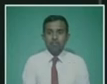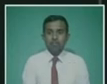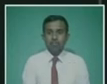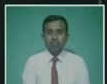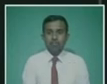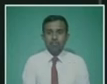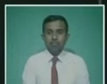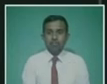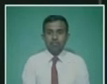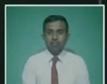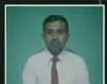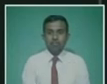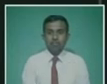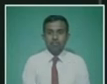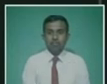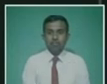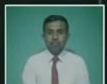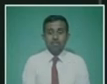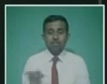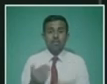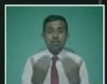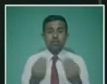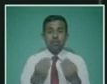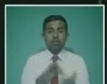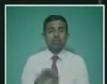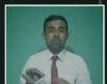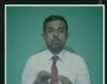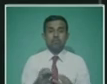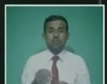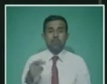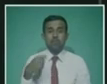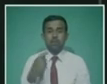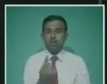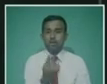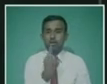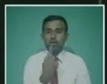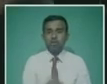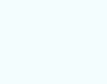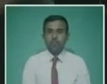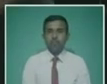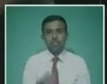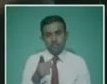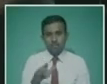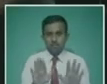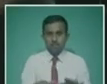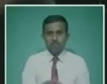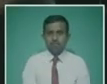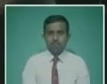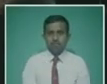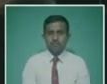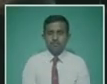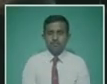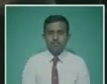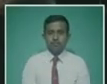තවත් මේක ඇදලා යනවා. මේක ලුන්නේ තමයි. අද අපට උපදෙස් දෙන්න ප්‍රජාතන්ත්‍රවාදයේ බණ කියන්නේ. ඔබතුමා ඉඳගන්න දැන් අපේ